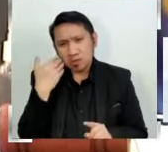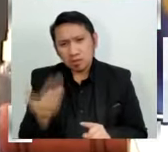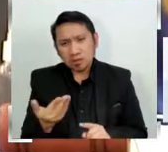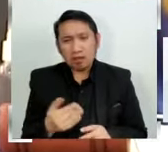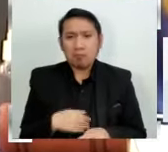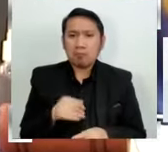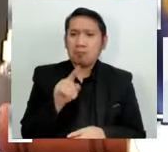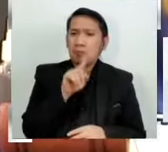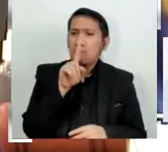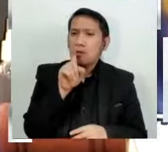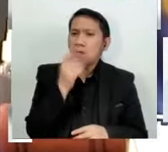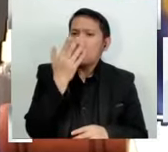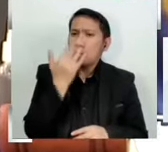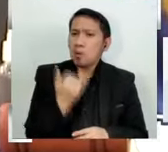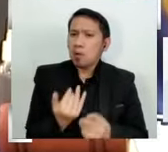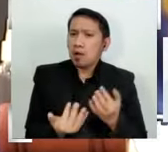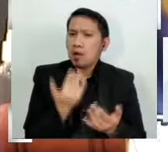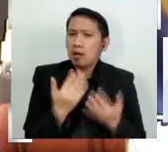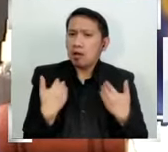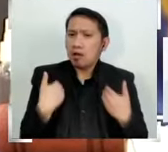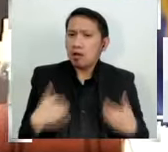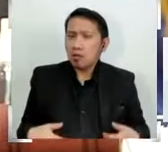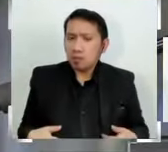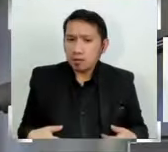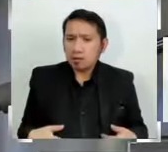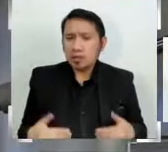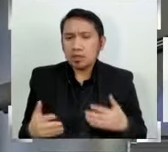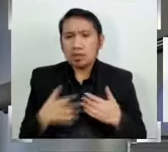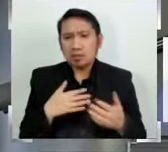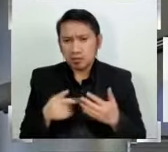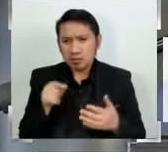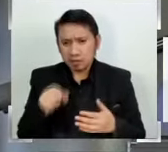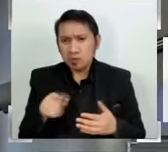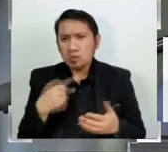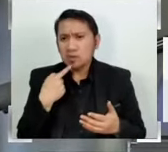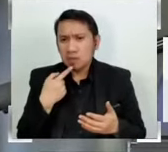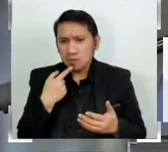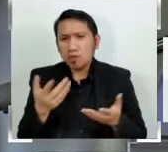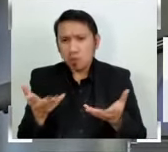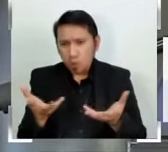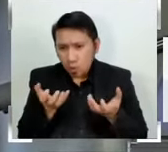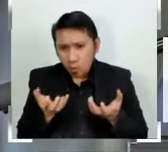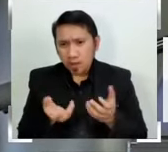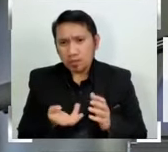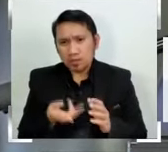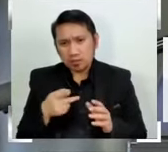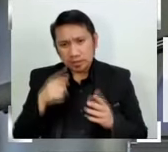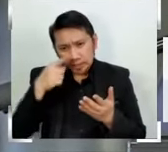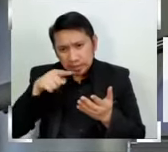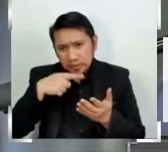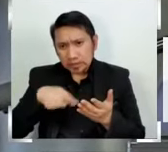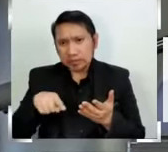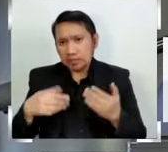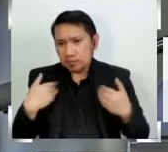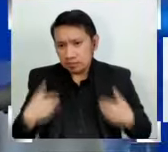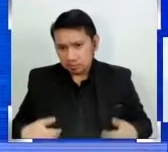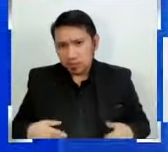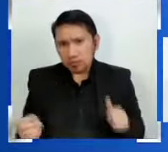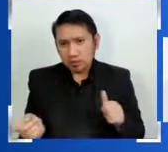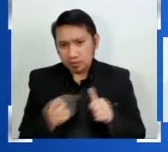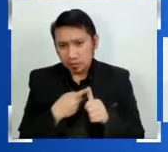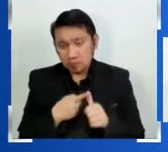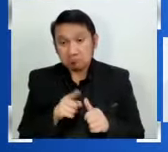bakit na-cremate ang labi ni Cascolan sa kabila raw ng hiling ng kanyang mga kapatid na ipa-autopsy muna ang kanyang katawan. Ang dahilan